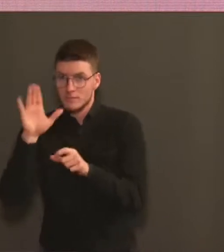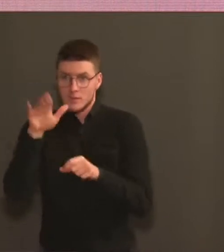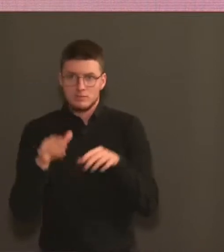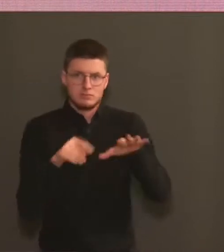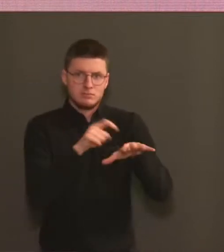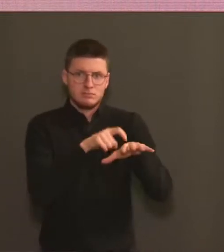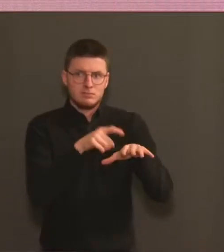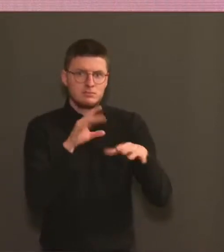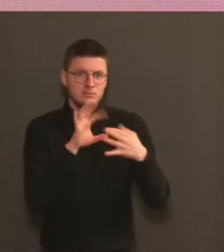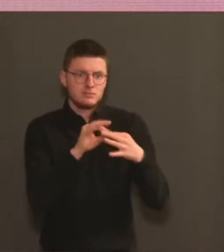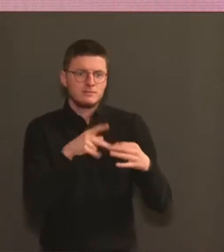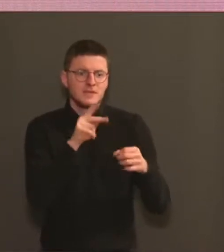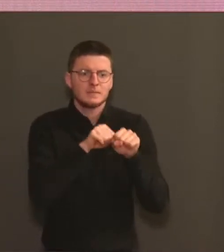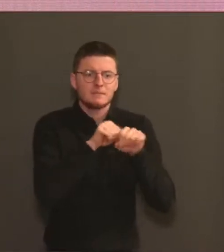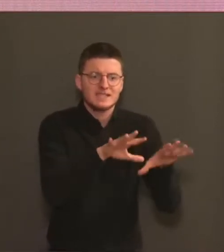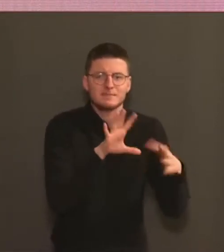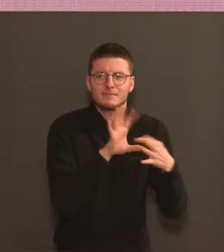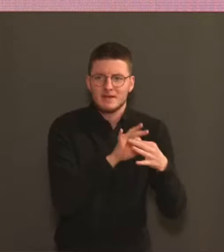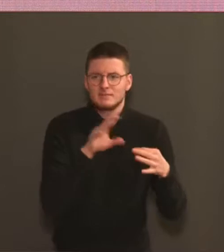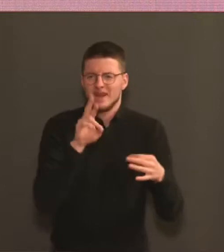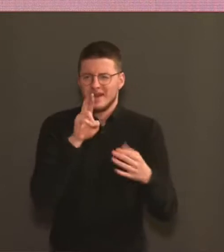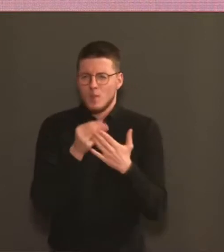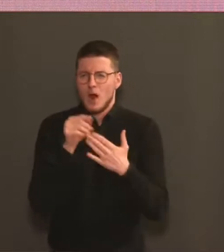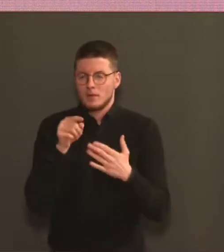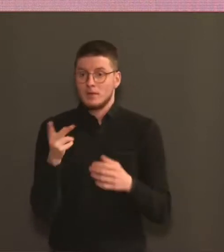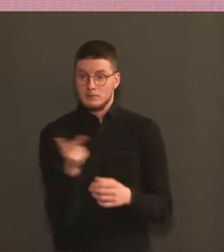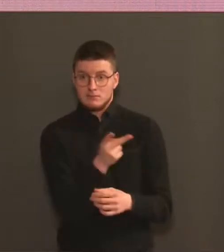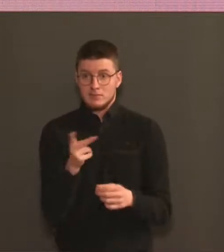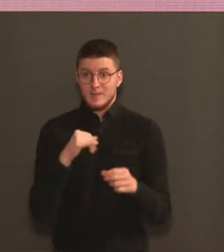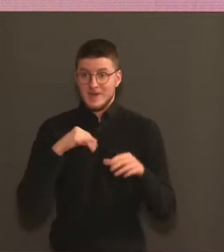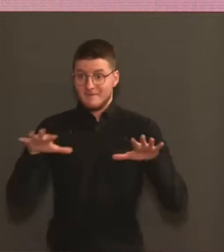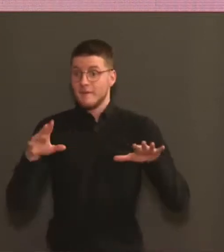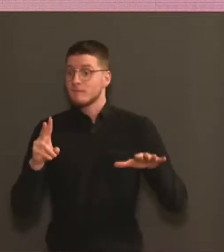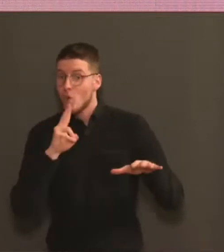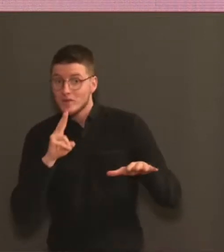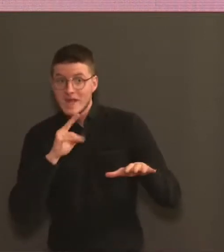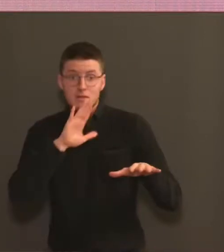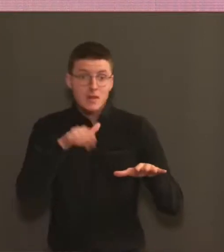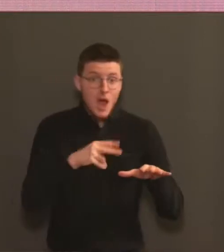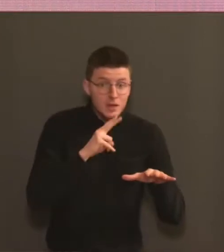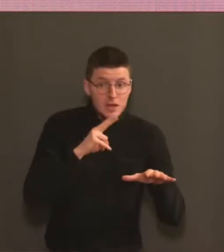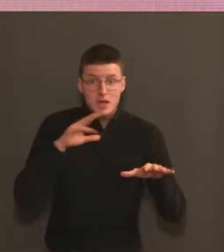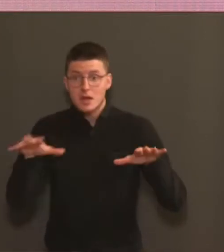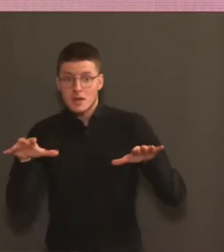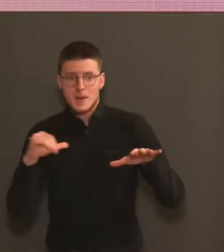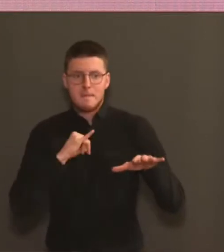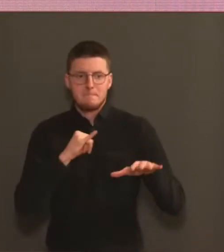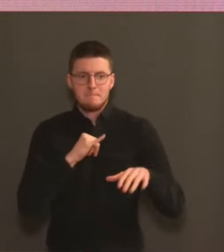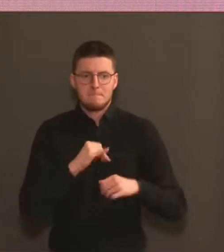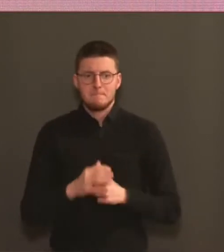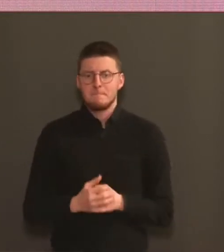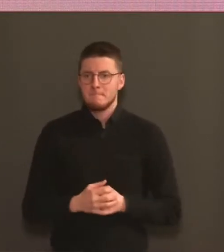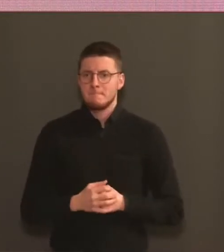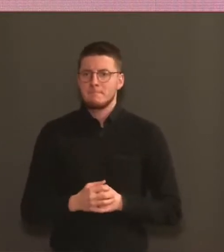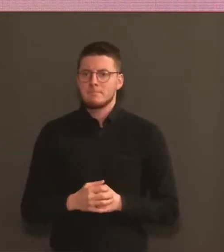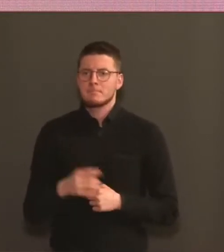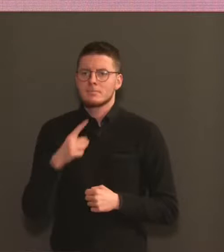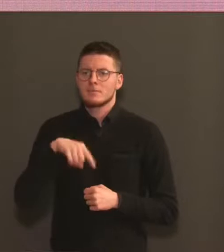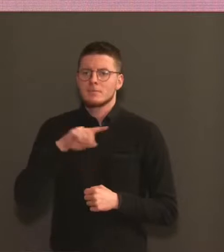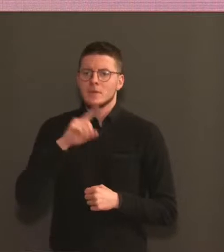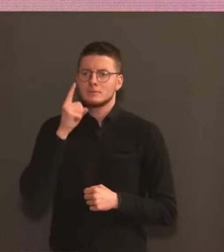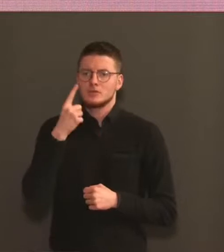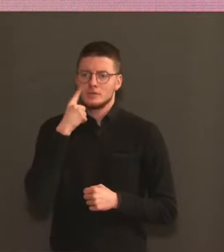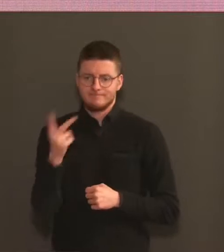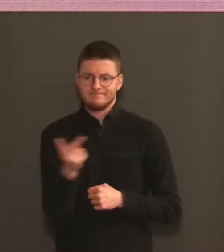Die hebben allebei hun voor- en nadelen. De R-waarde voor... Dus ik zou zeggen, we moeten naar beide kijken, maar je moet ze